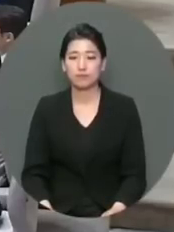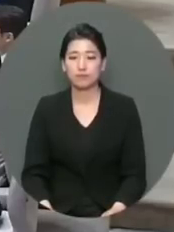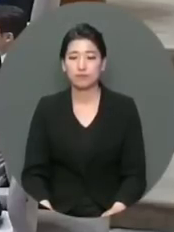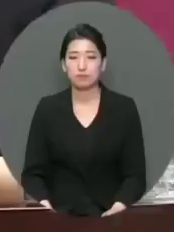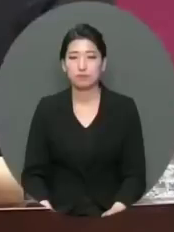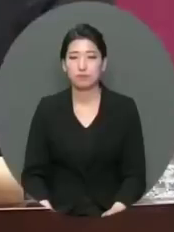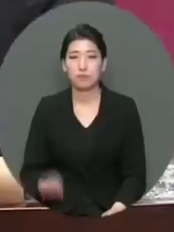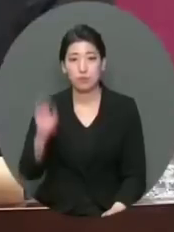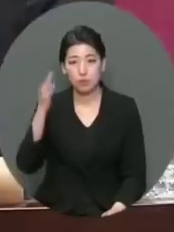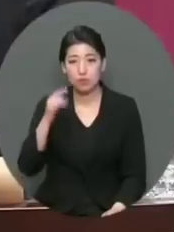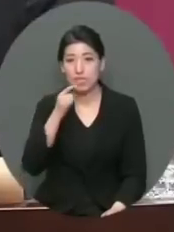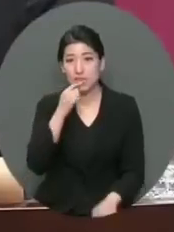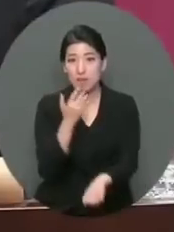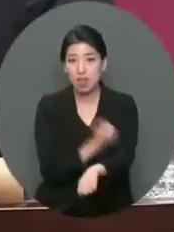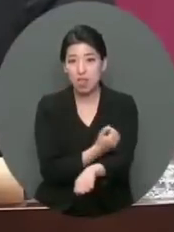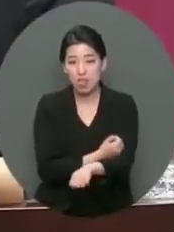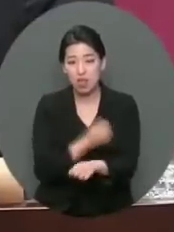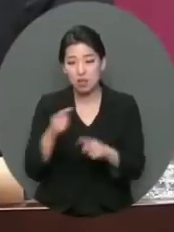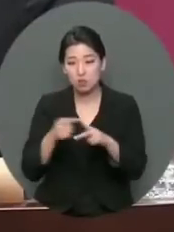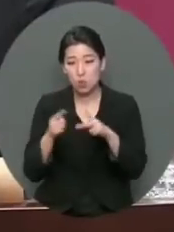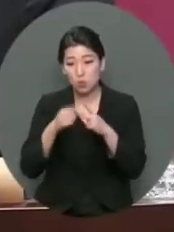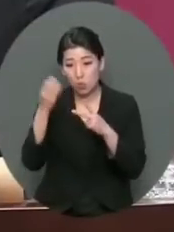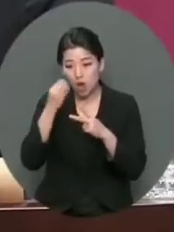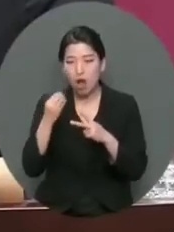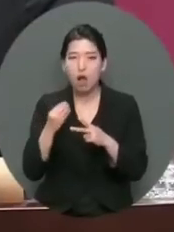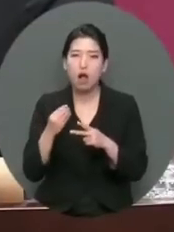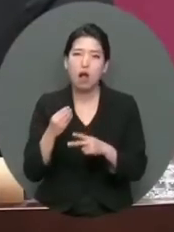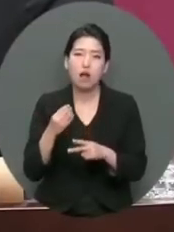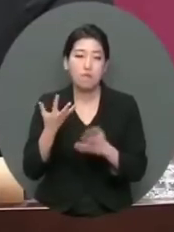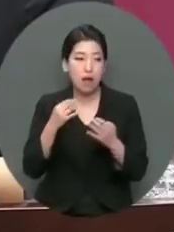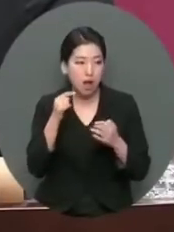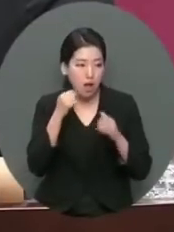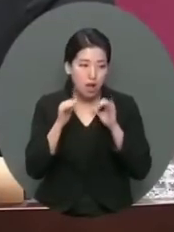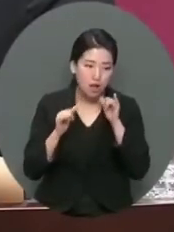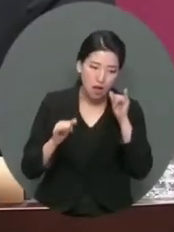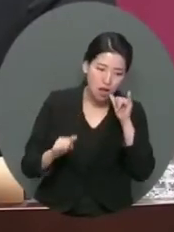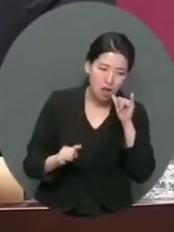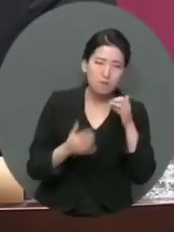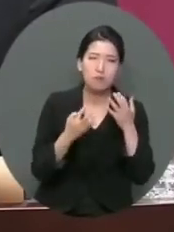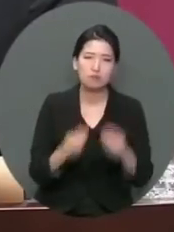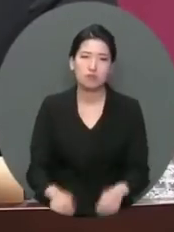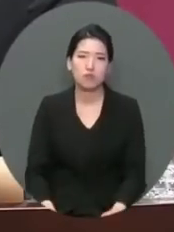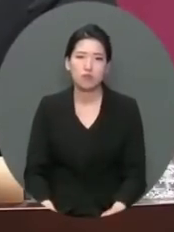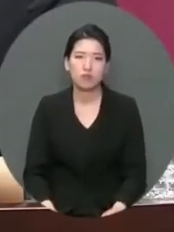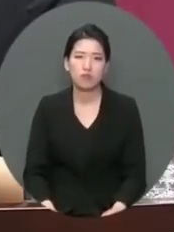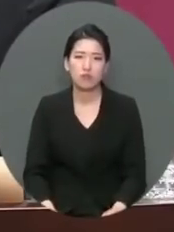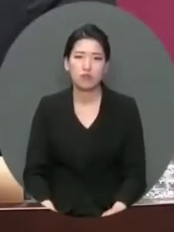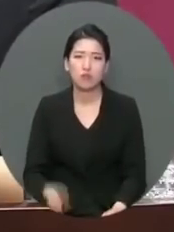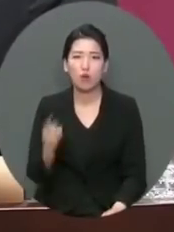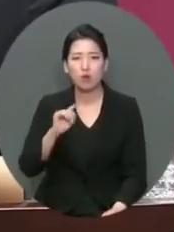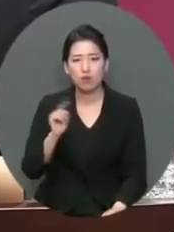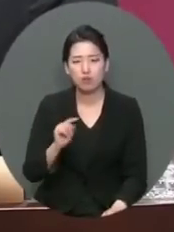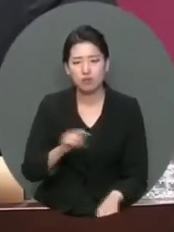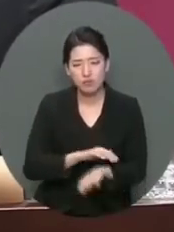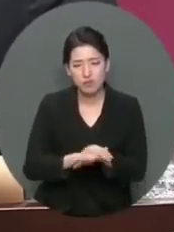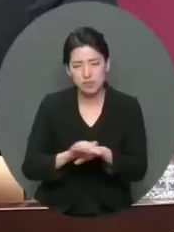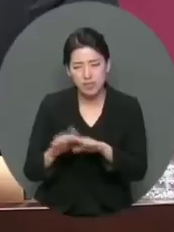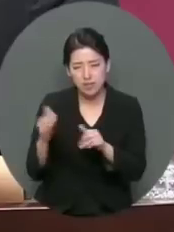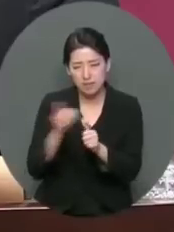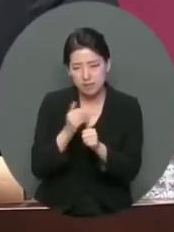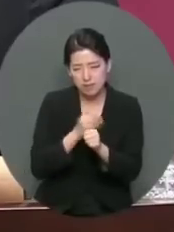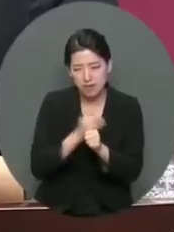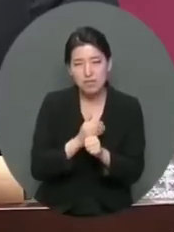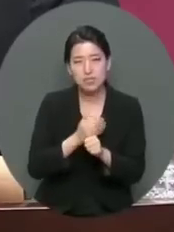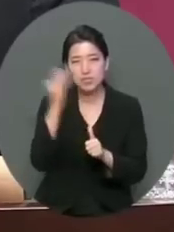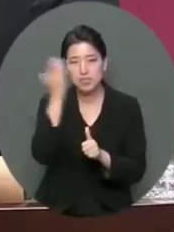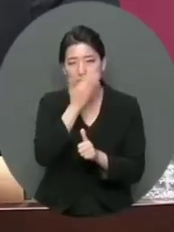청소년까지 손쉽게 접할 수 있을 정도로 마약 유통이 늘고 심각합니다. 있습니다. 네, 국내에 밀반입 차단으로 검거 대상이 없는 대한민국을 만들어야 되는 거 인정하시죠?